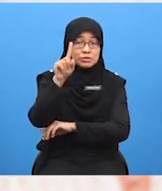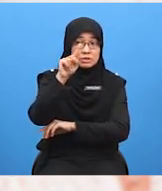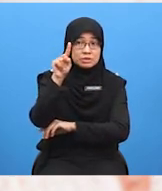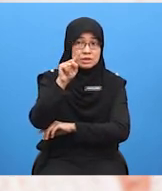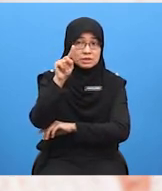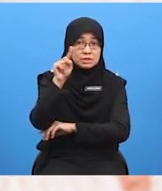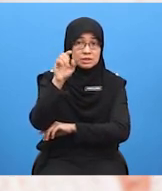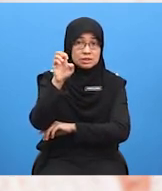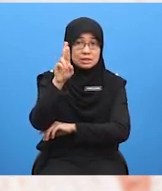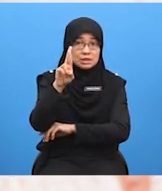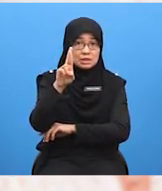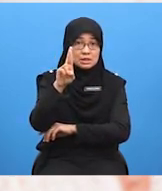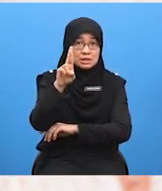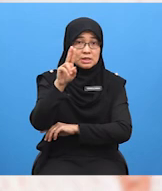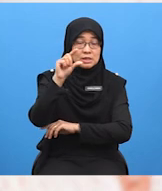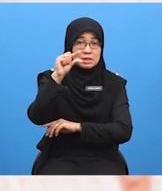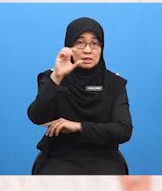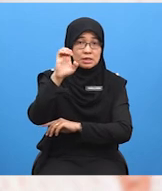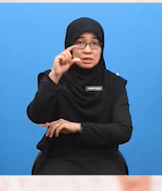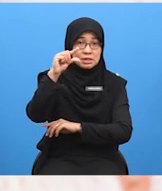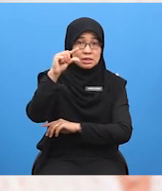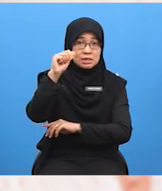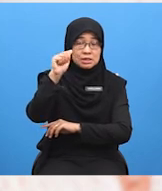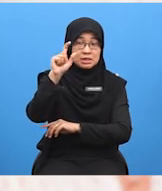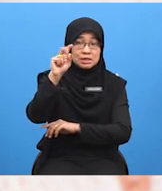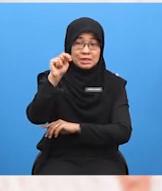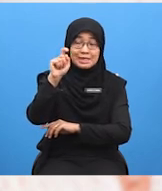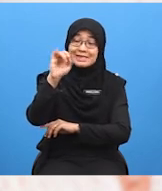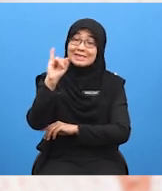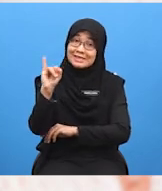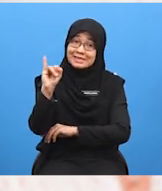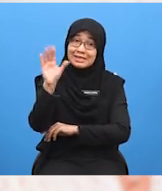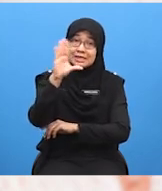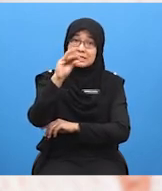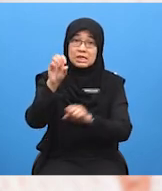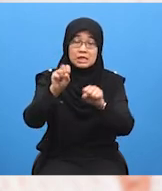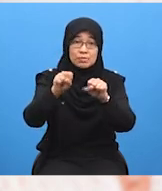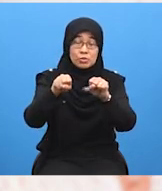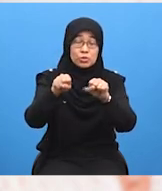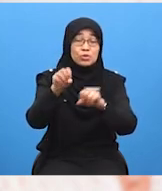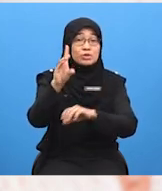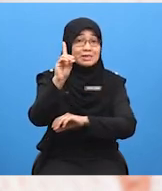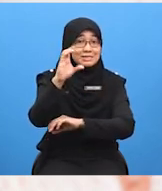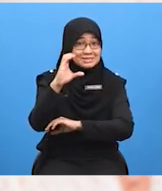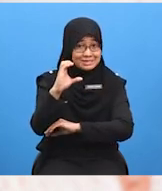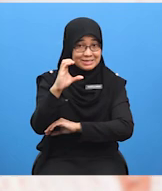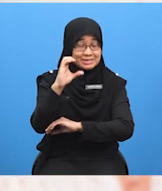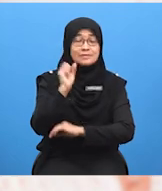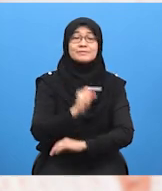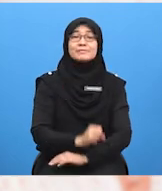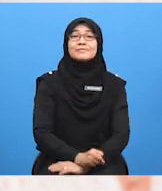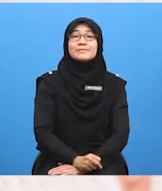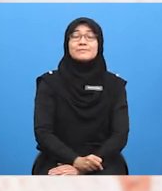buzzer, geganti ataupun dikenali sebagai relay dan juga motor DC.